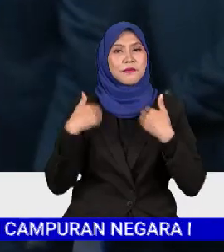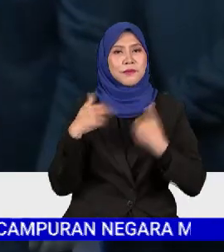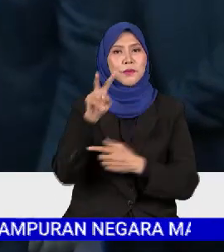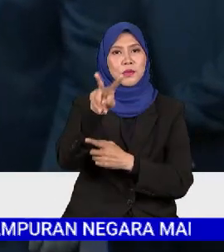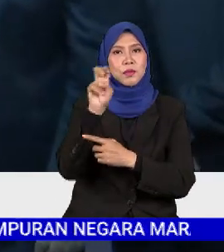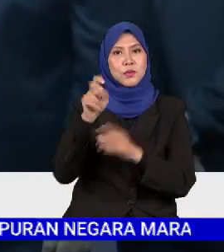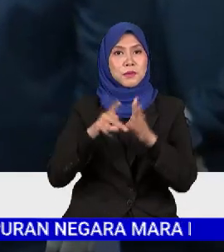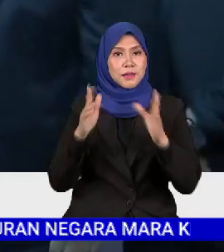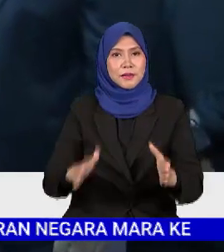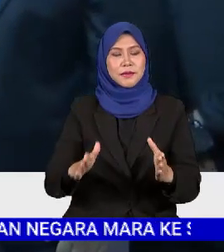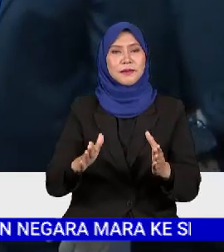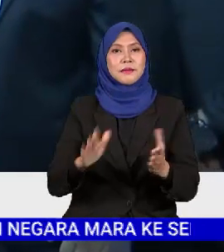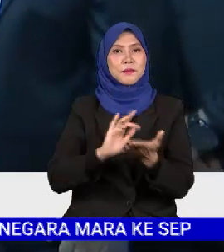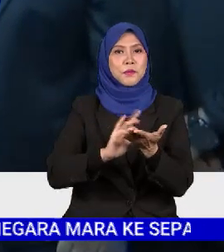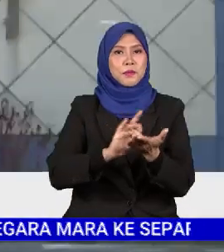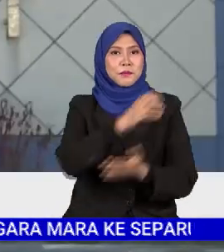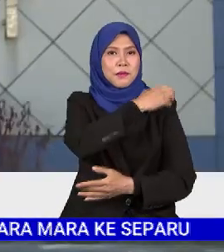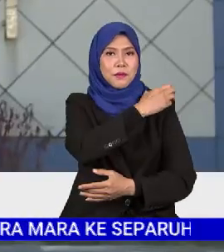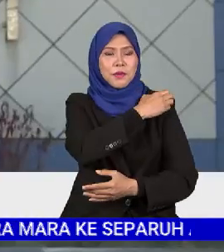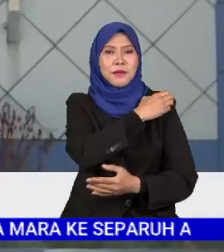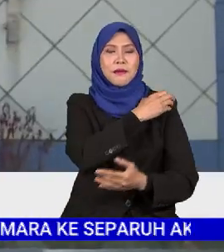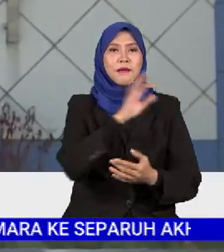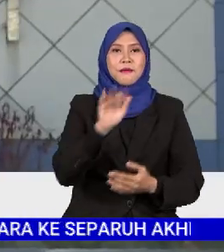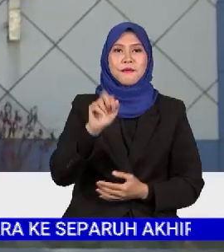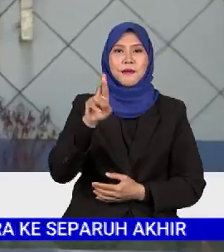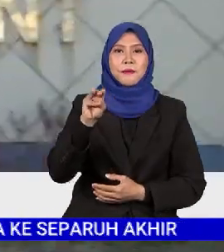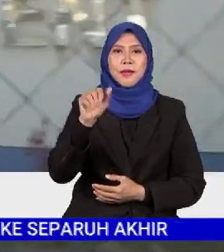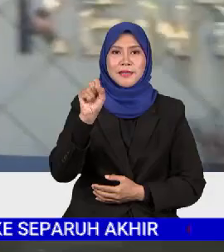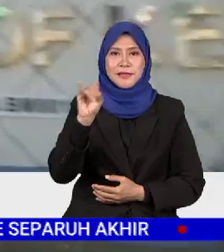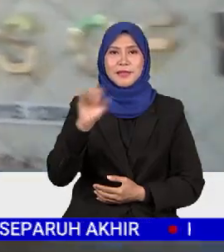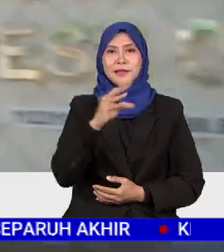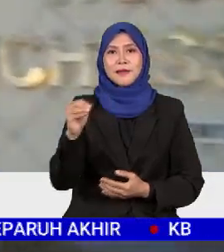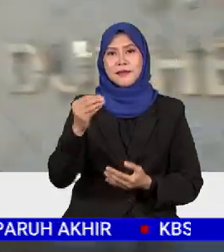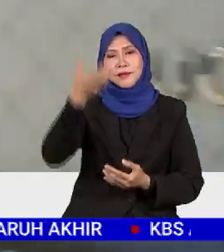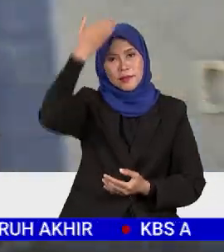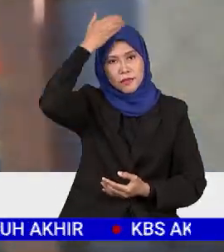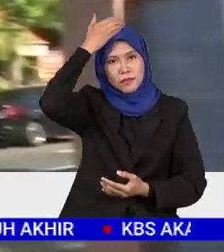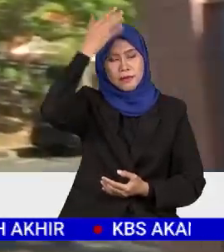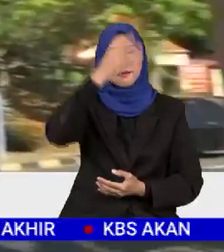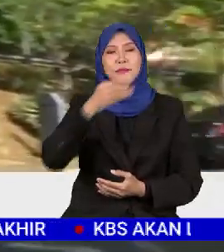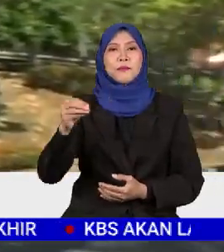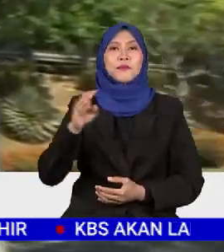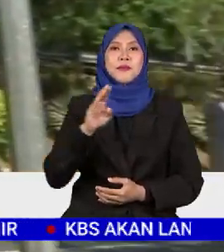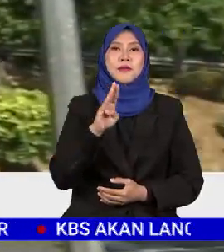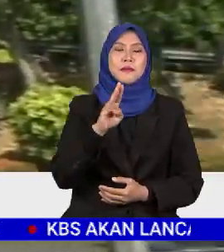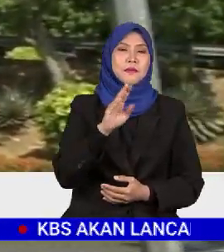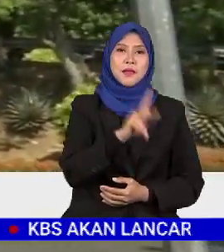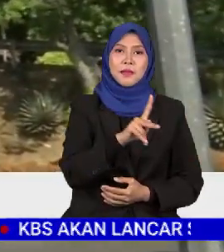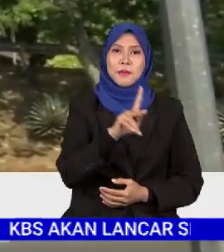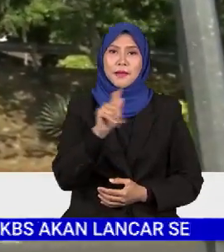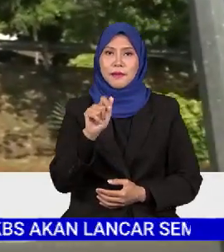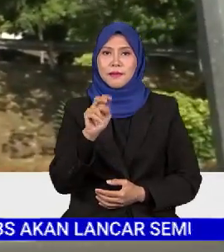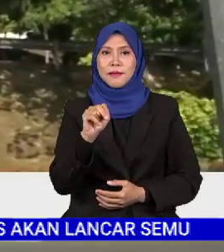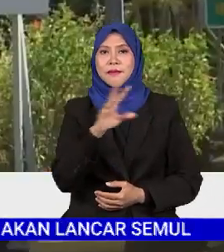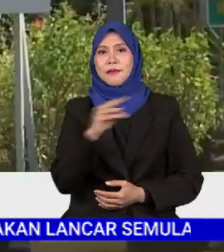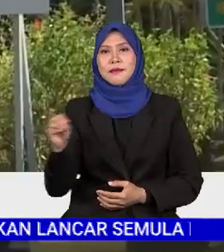pakar perubatan, pegawai farmasi dan jururawat dari Sandakan, kinabatangan dan beluran secara bersemuka dan